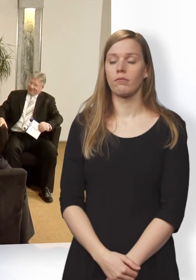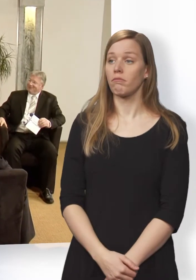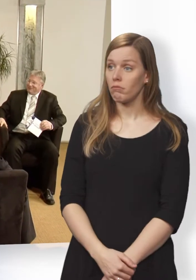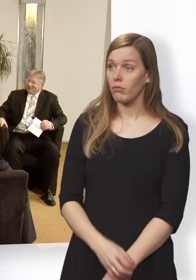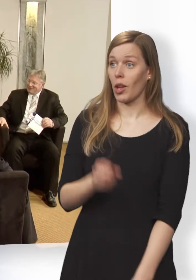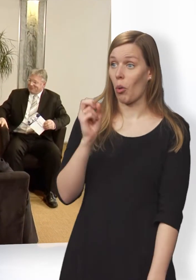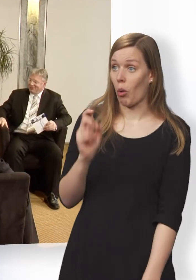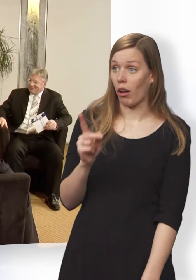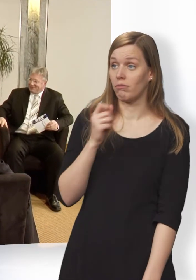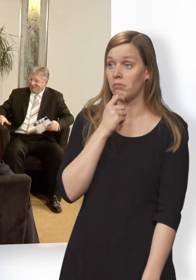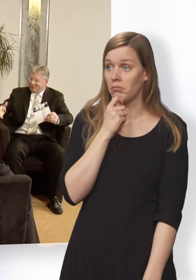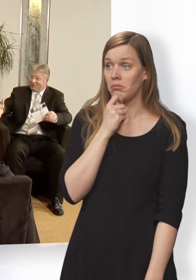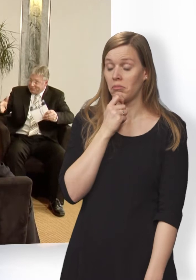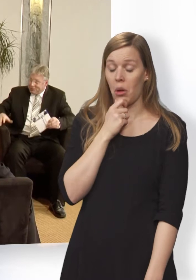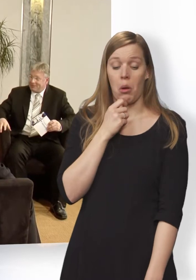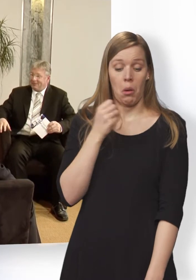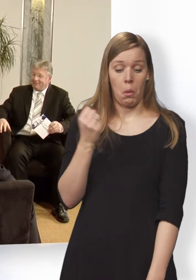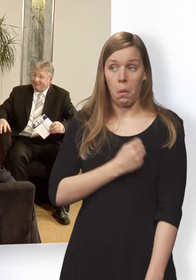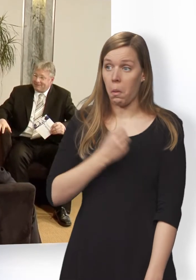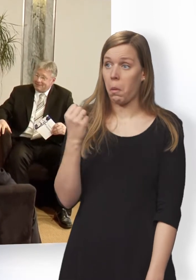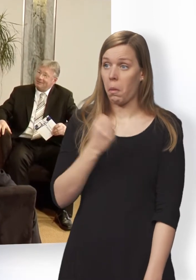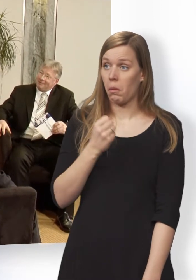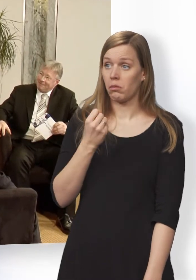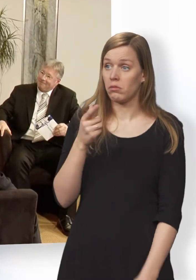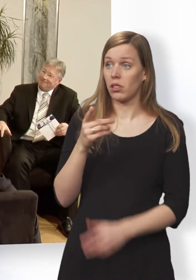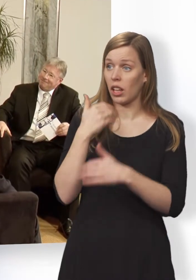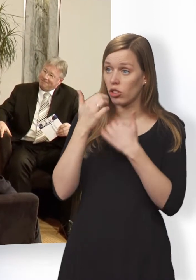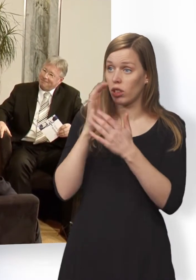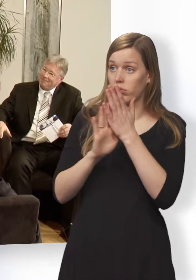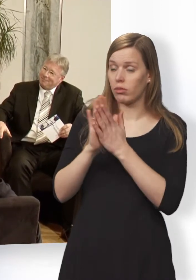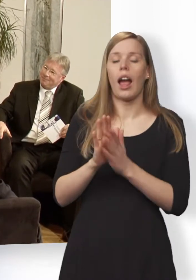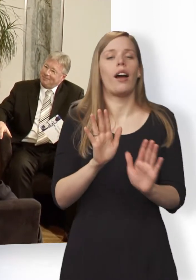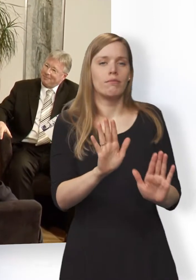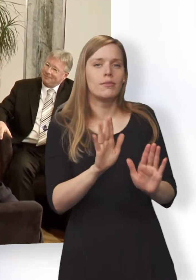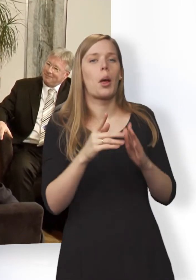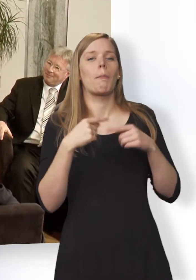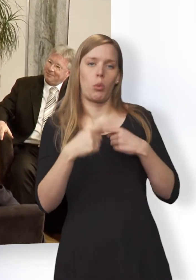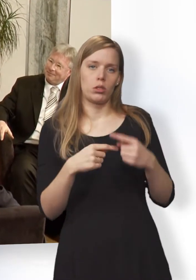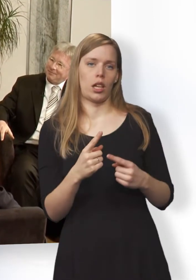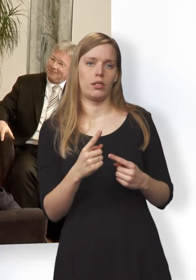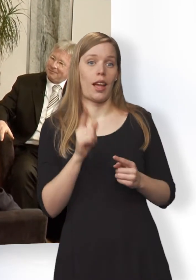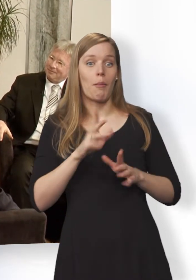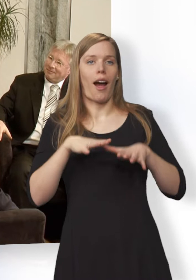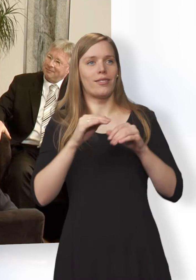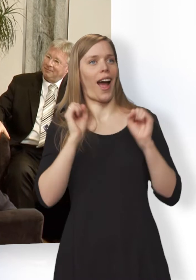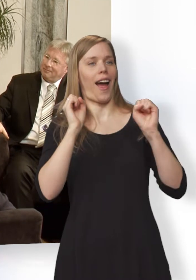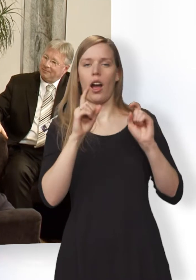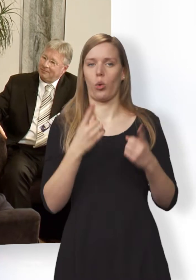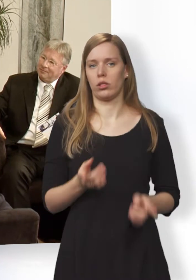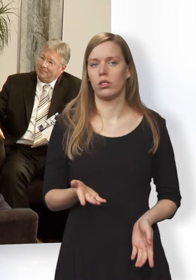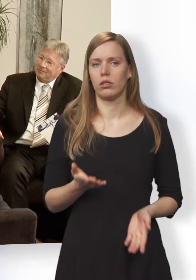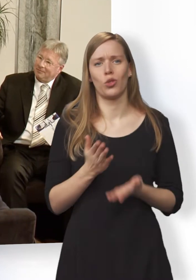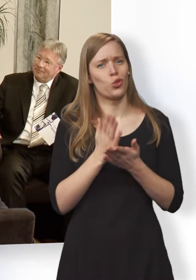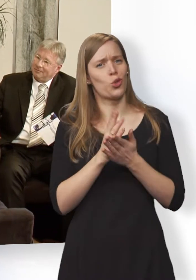so was zu hören von menschen das durchmachen das ist sehr gut zwischen prozess das war am anfang nicht immer so ich habe es eben